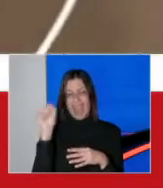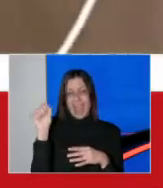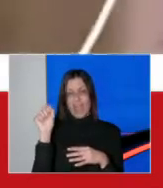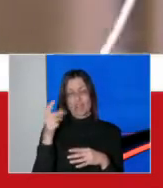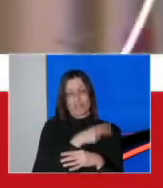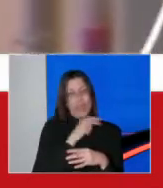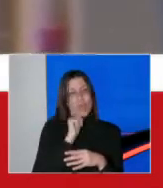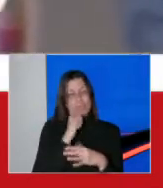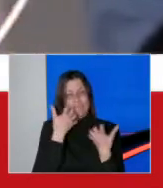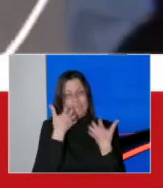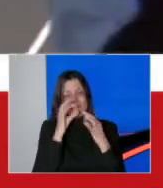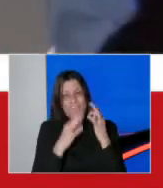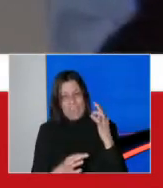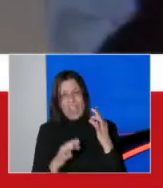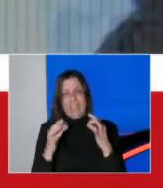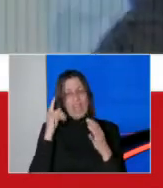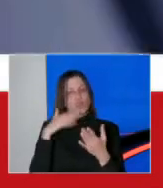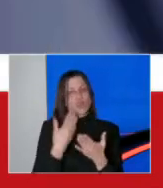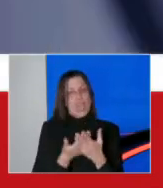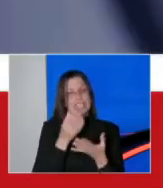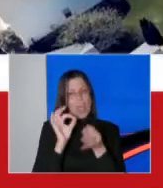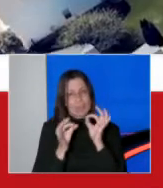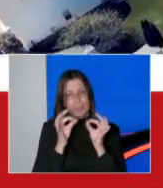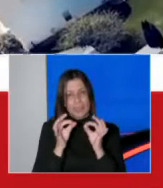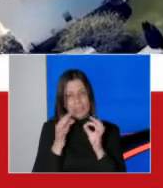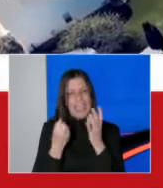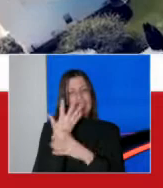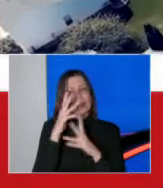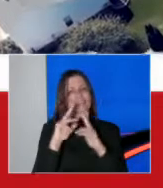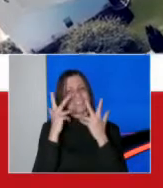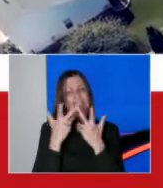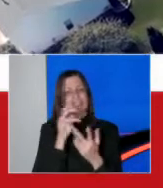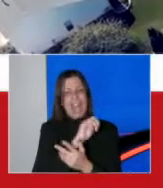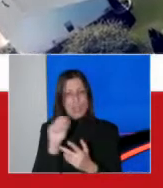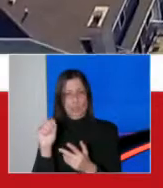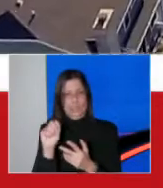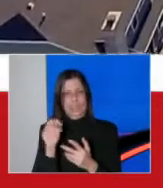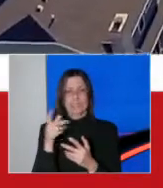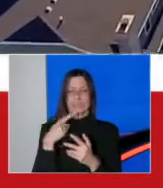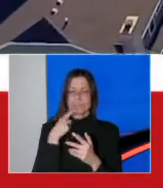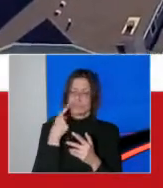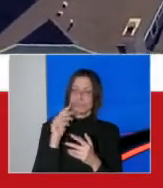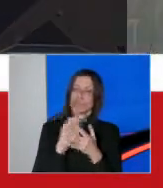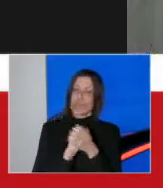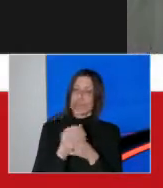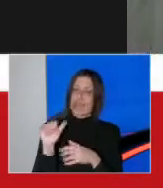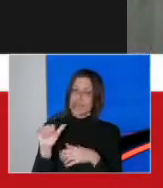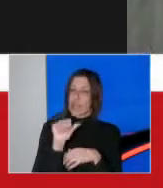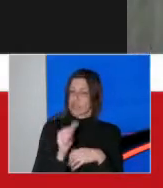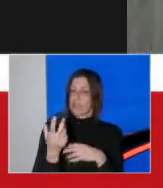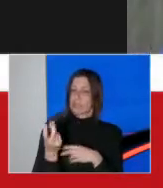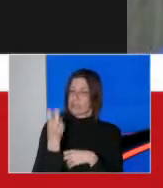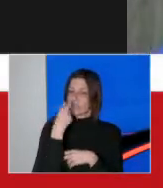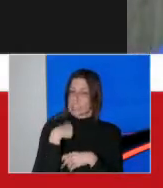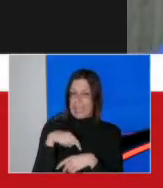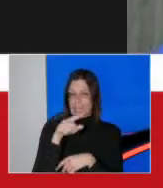הקים צוות לבדיקת הנושא. אומרים עכשיו שלום לאיש התקשורת אבי אשכנזי, שמצטרף אלינו. שלום אבי. ערב